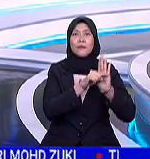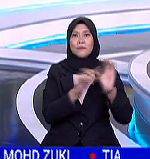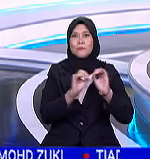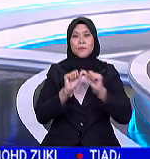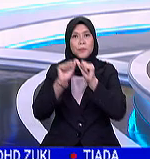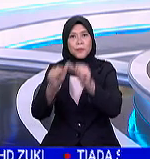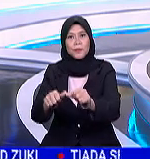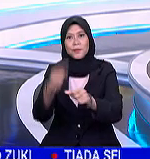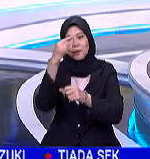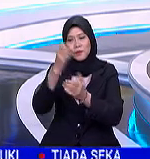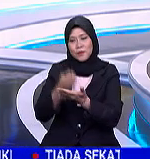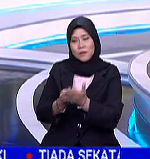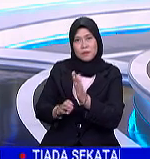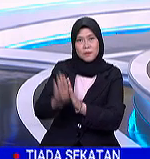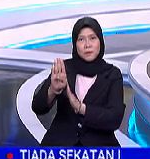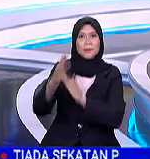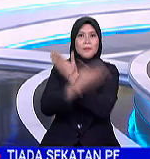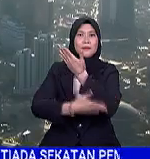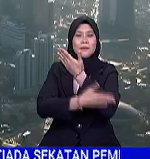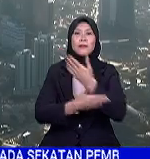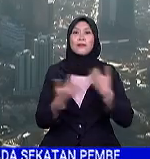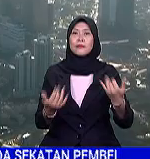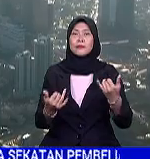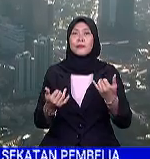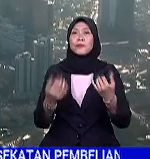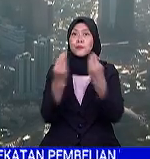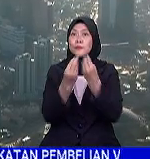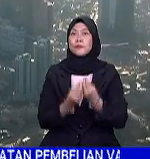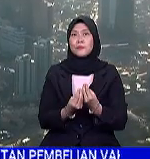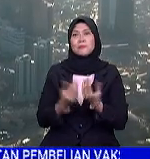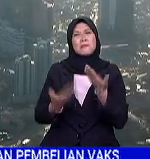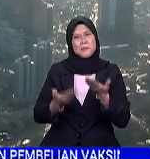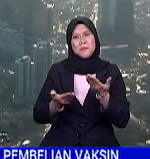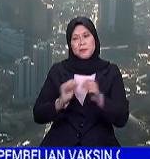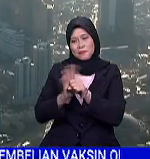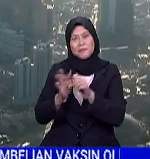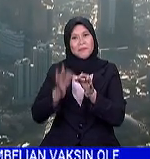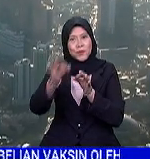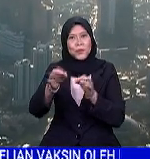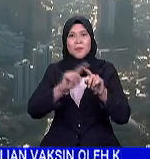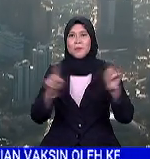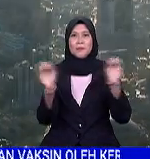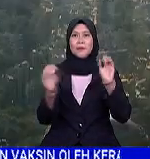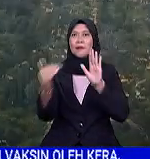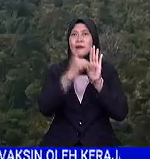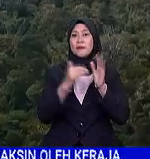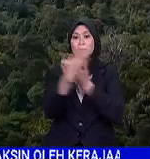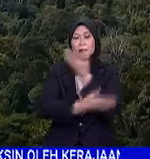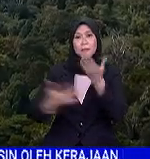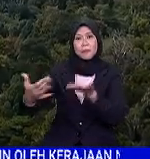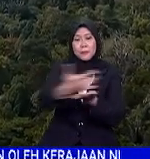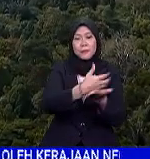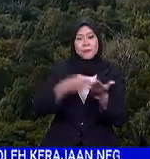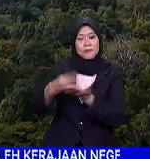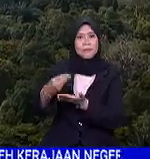kepada model ekonomi negara gelombang canggih Tan ketika ini mungkin menangguhkan tapi tidak akan menghalang negara meraih